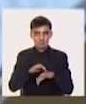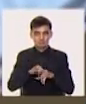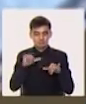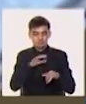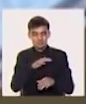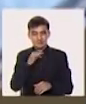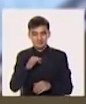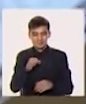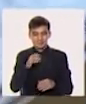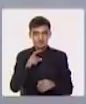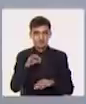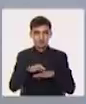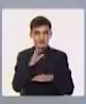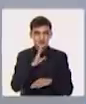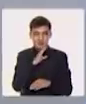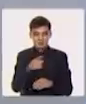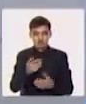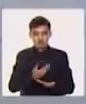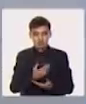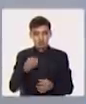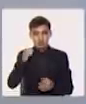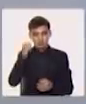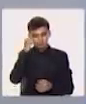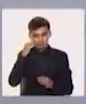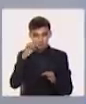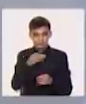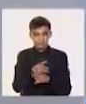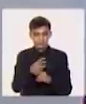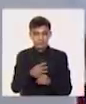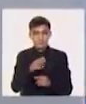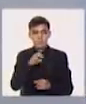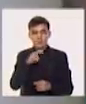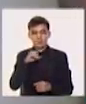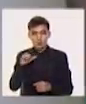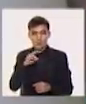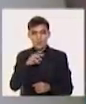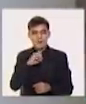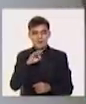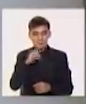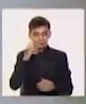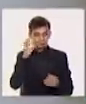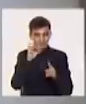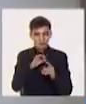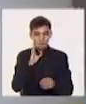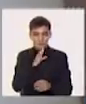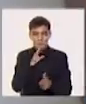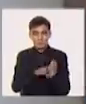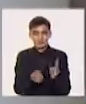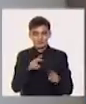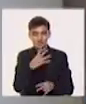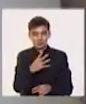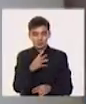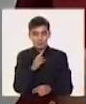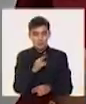күйі ажал құшқан жарының тірі кезіндегі әдемі естеліктері ғана жанына медеу. Мейірбектің ендігі мақсаты анасыз қалған 4 баласын